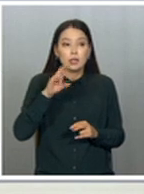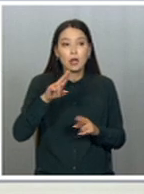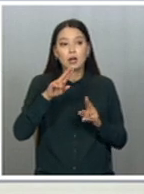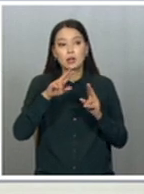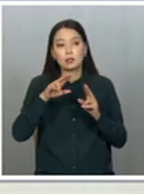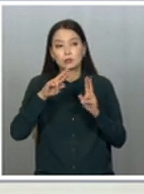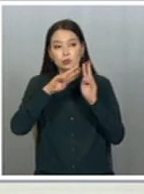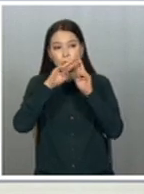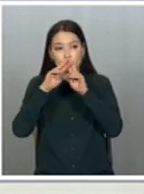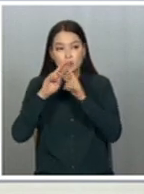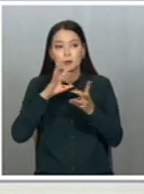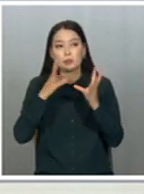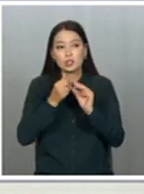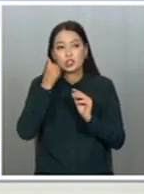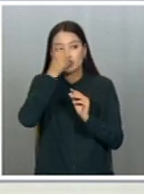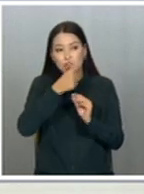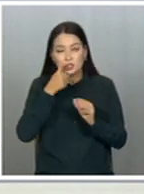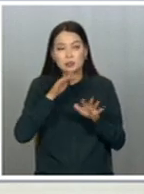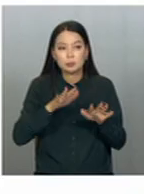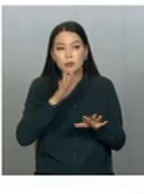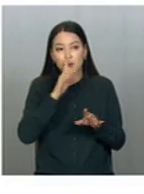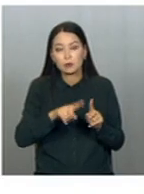дөңгелек эклиптика деп аталады.